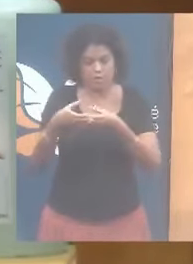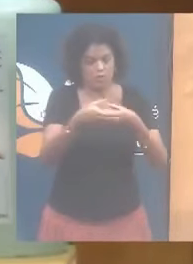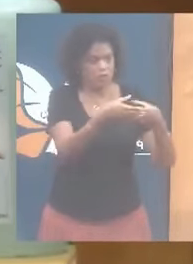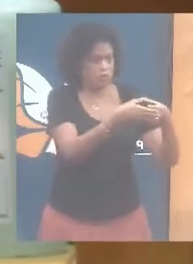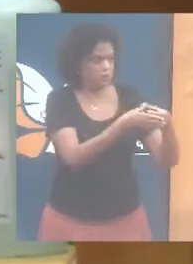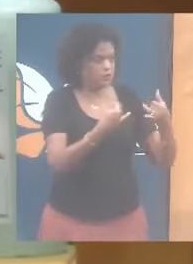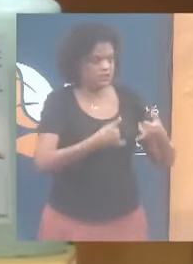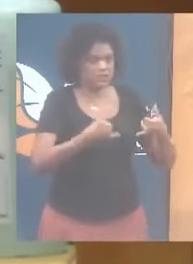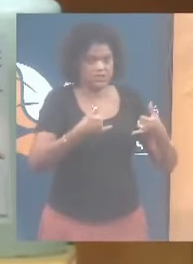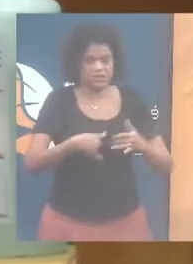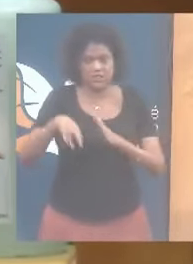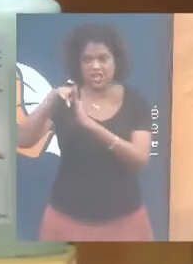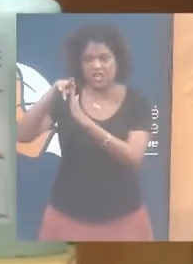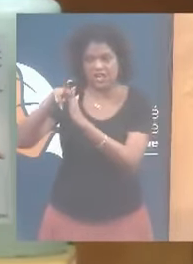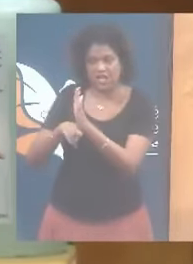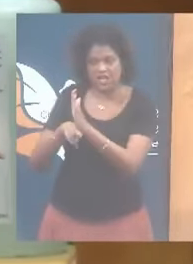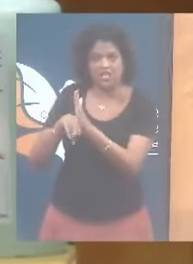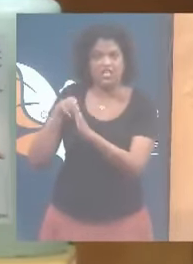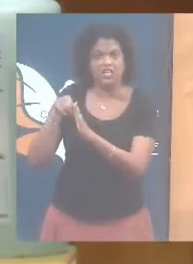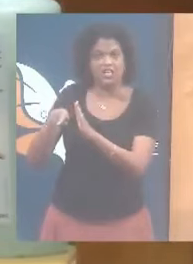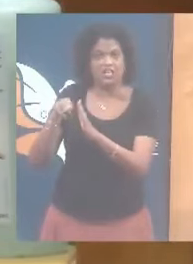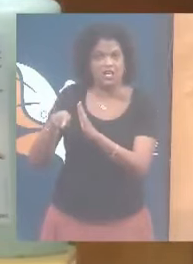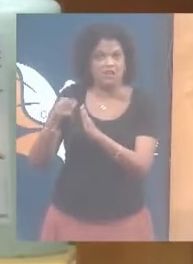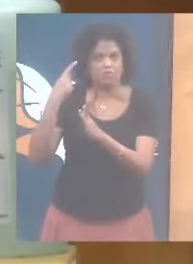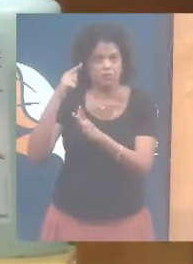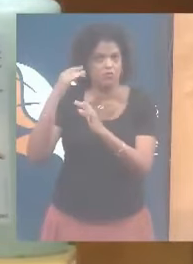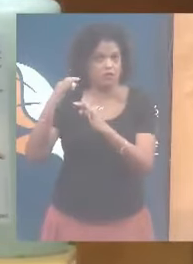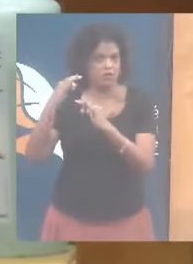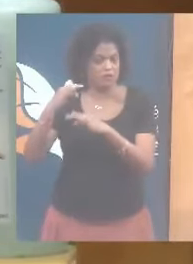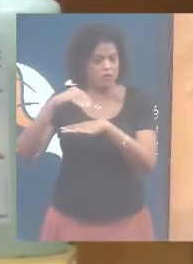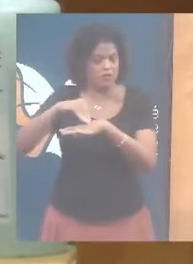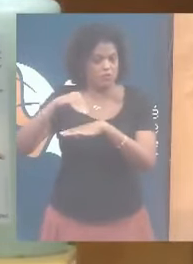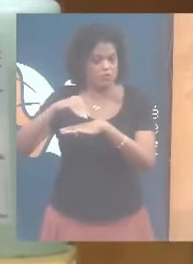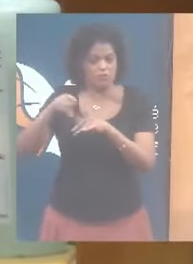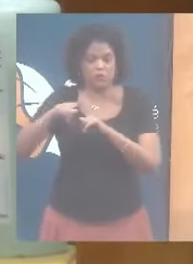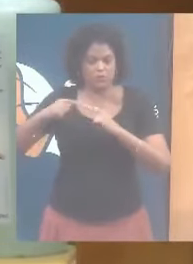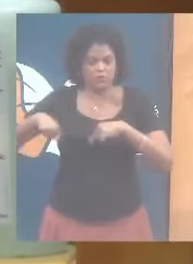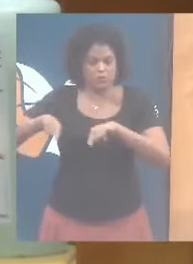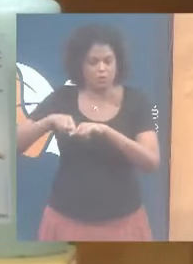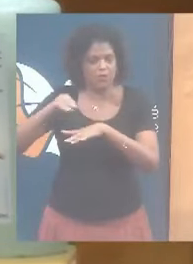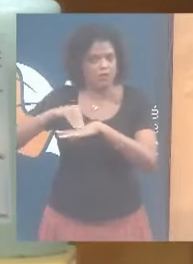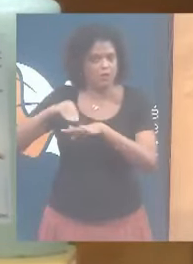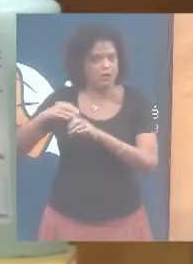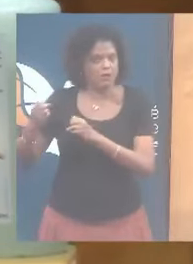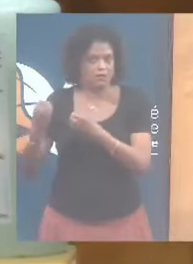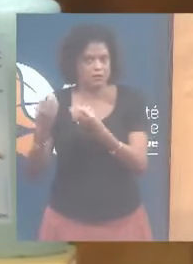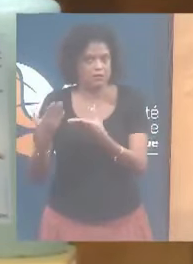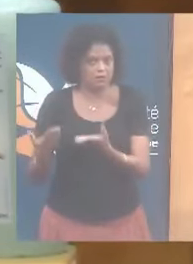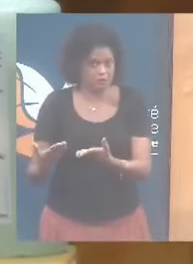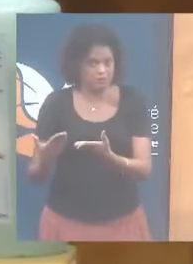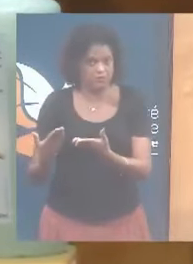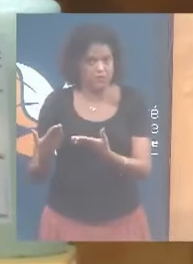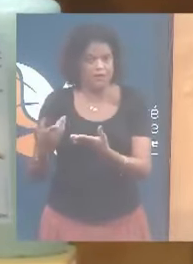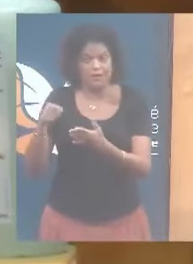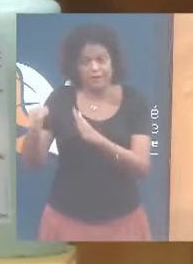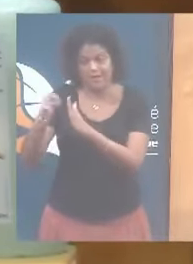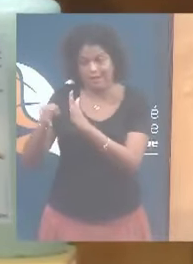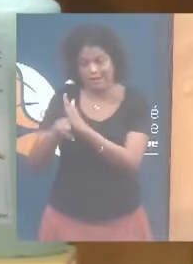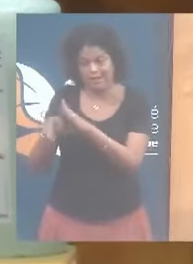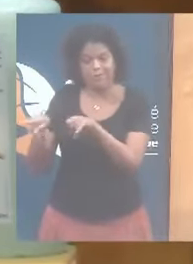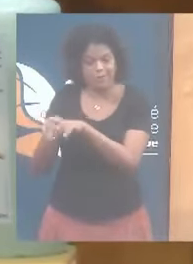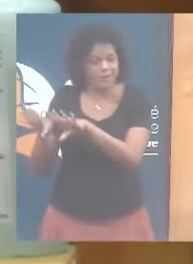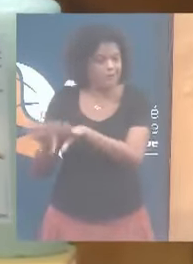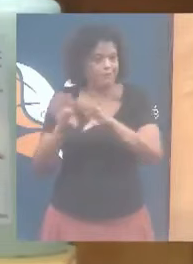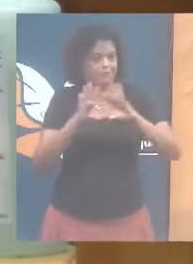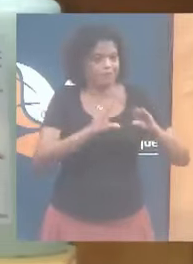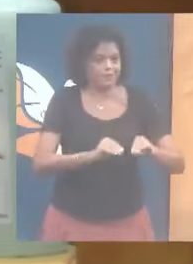la règle retenue pour la commission d'appel d'offres, parce que la commission d'appel d'offres a le mérite, le privilège, d'être composée par des élus